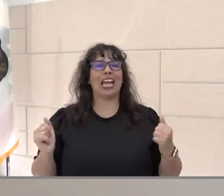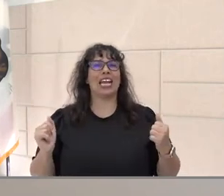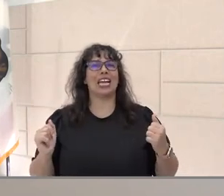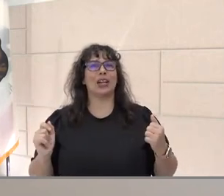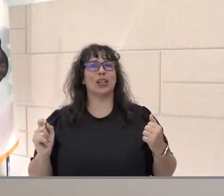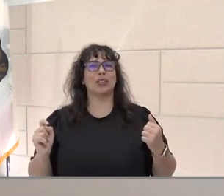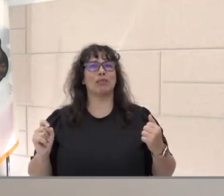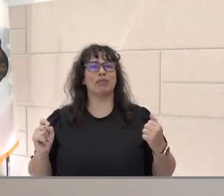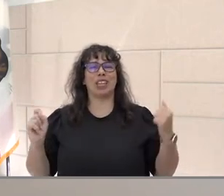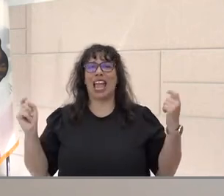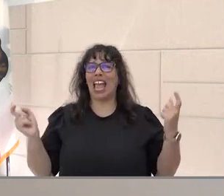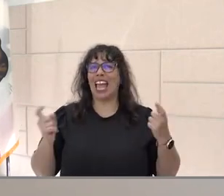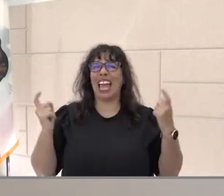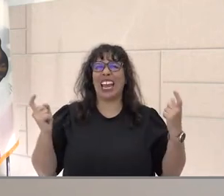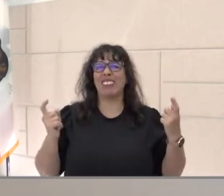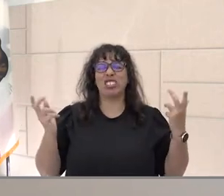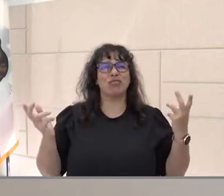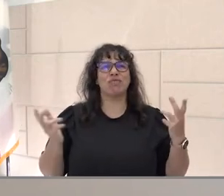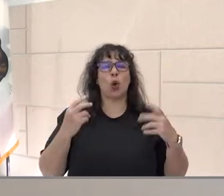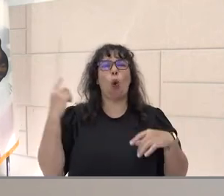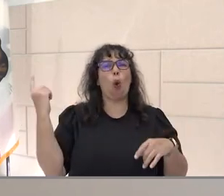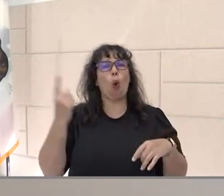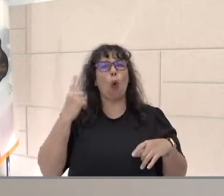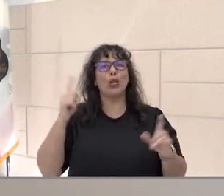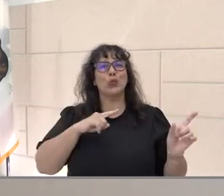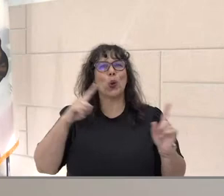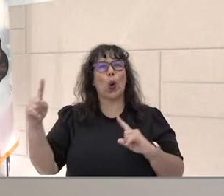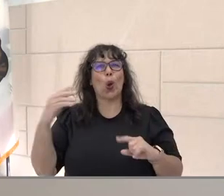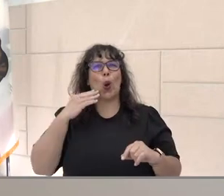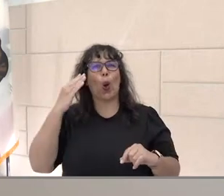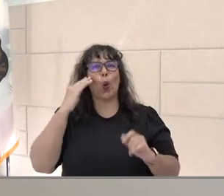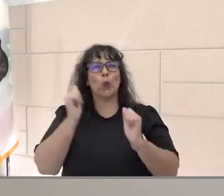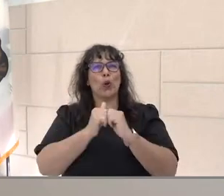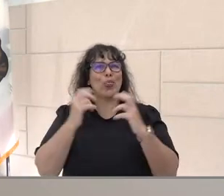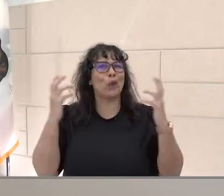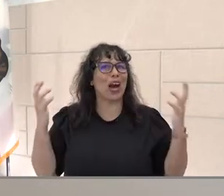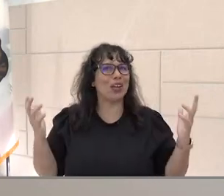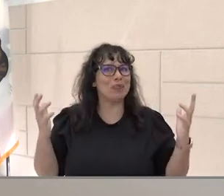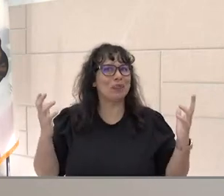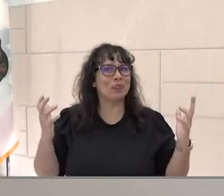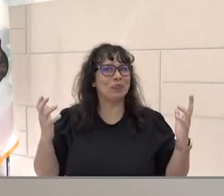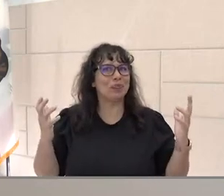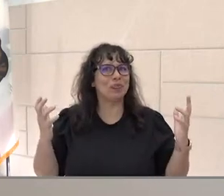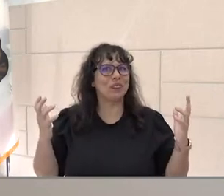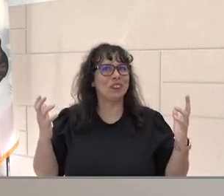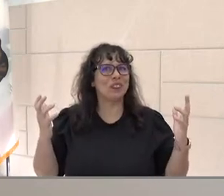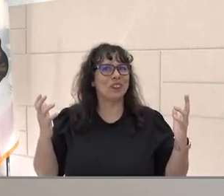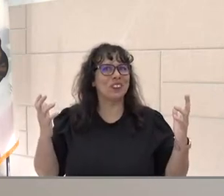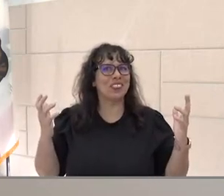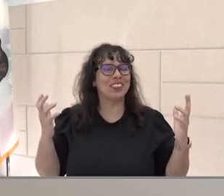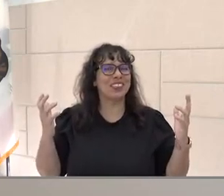នថាជាកម្មវិធីជប់លៀងអ្វីទេវិរិយមកលការក៏ដោយ